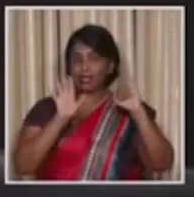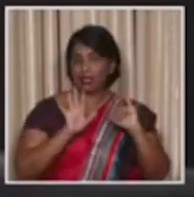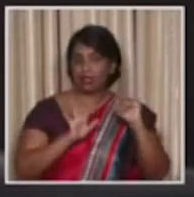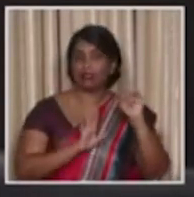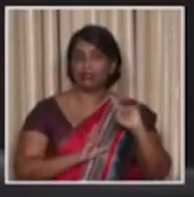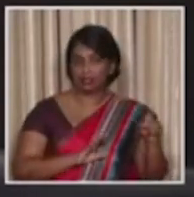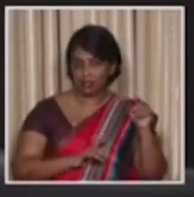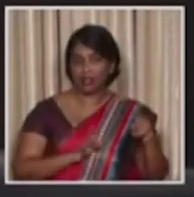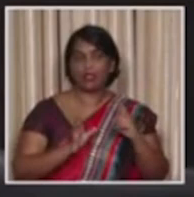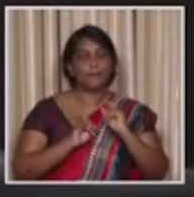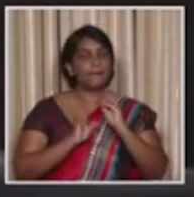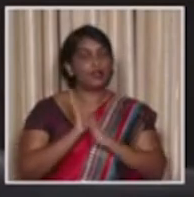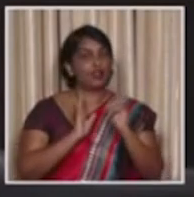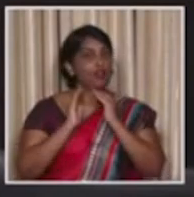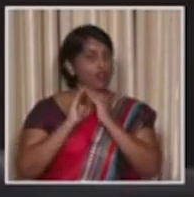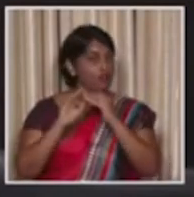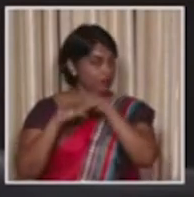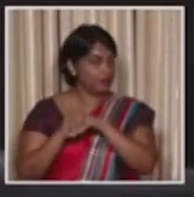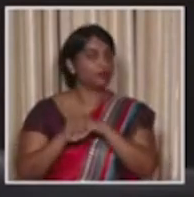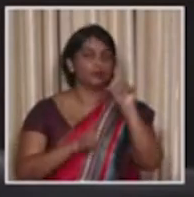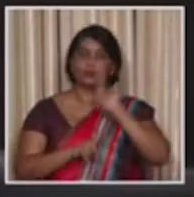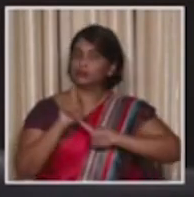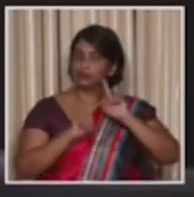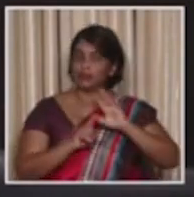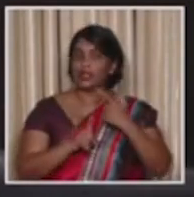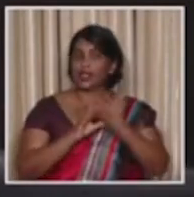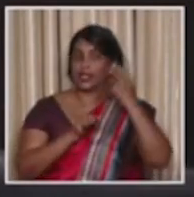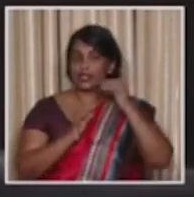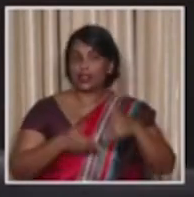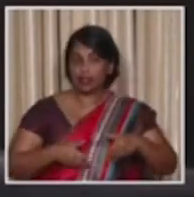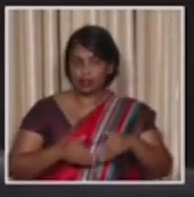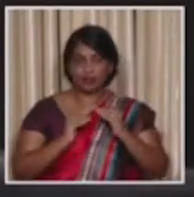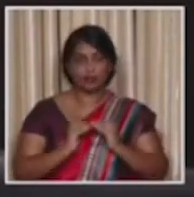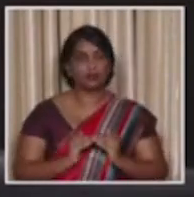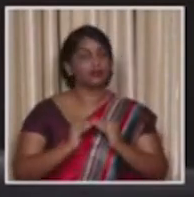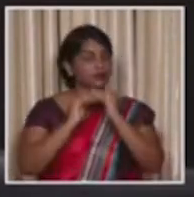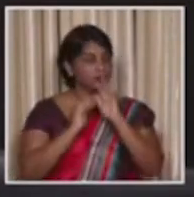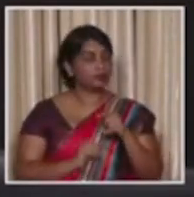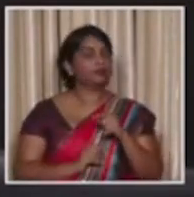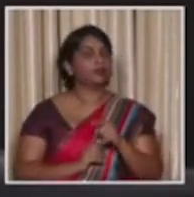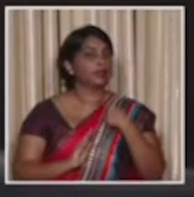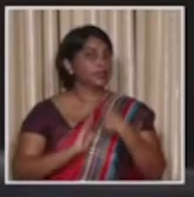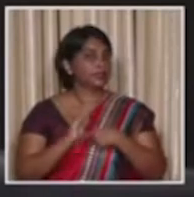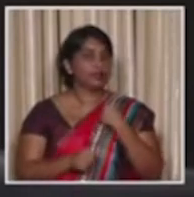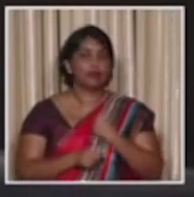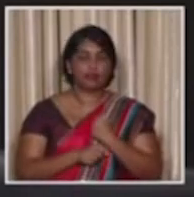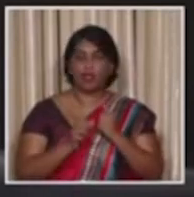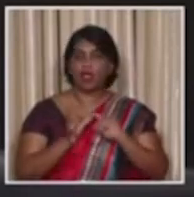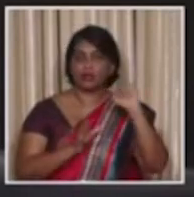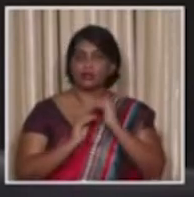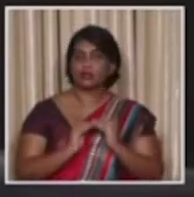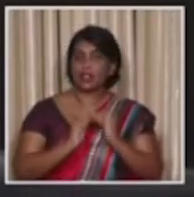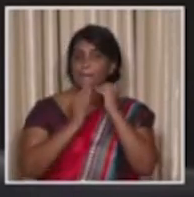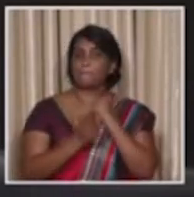2021/6/10 දින අරලියගහ මන්දිරයේ පැවති සාකච්ඡාවට අනුව කැලණිවැලි දුම්රිය මාර්ගයේ සංවර්ධනය සඳහා ශ්‍රී ලංකා රජයේ සහ ආසියානු